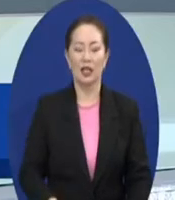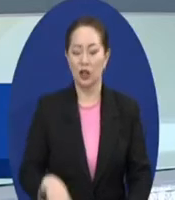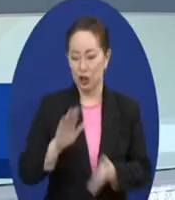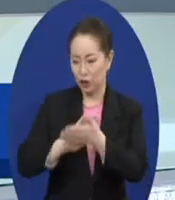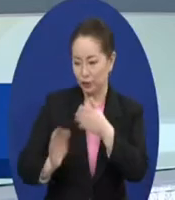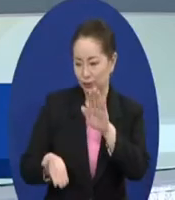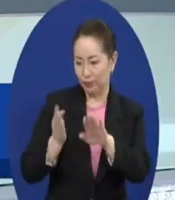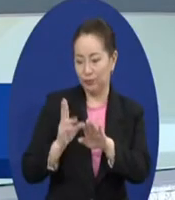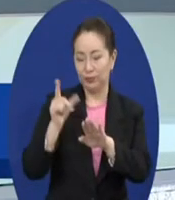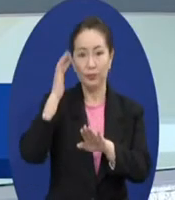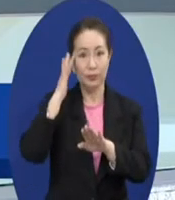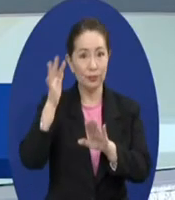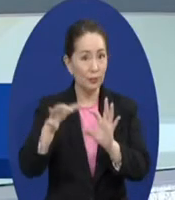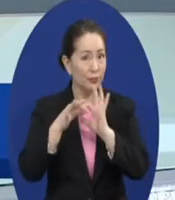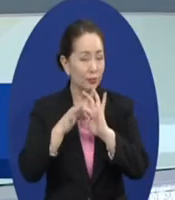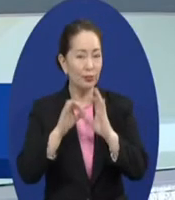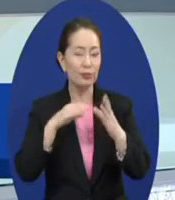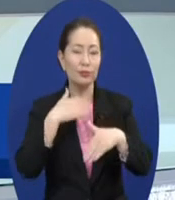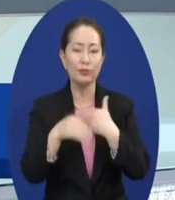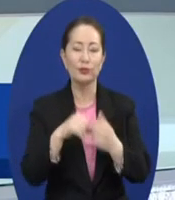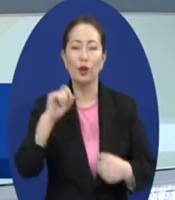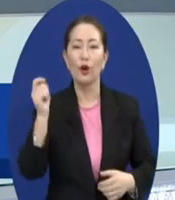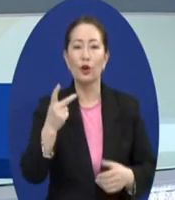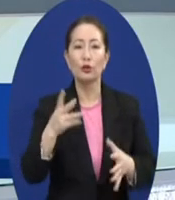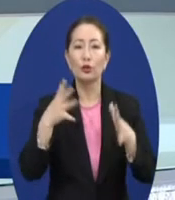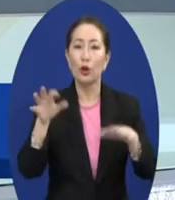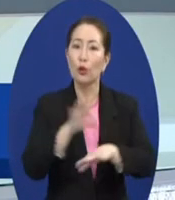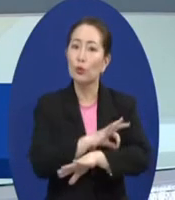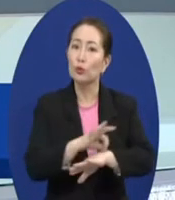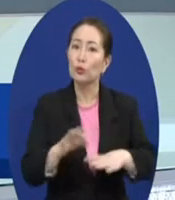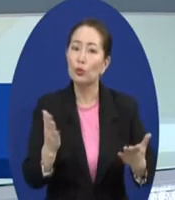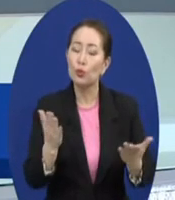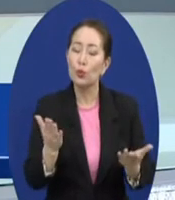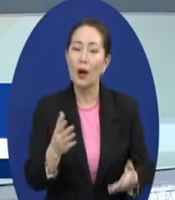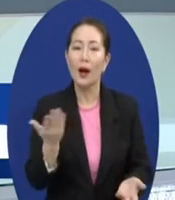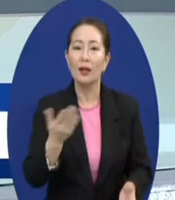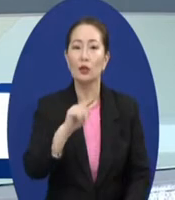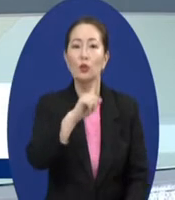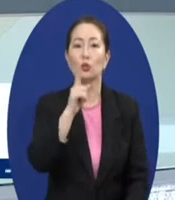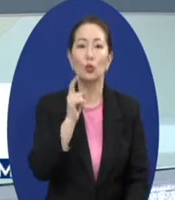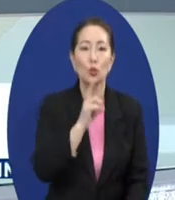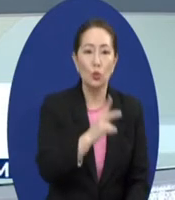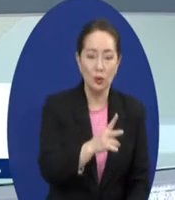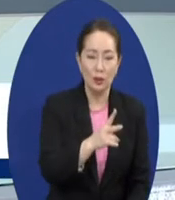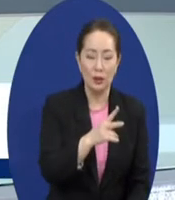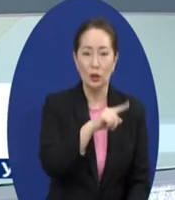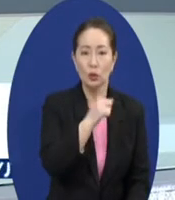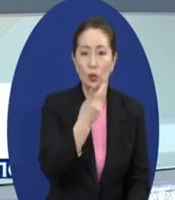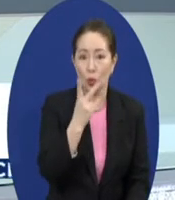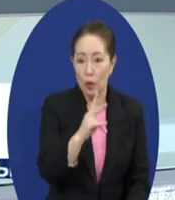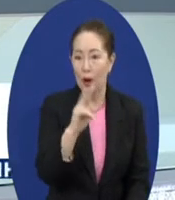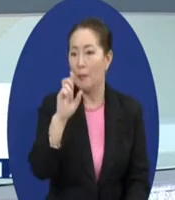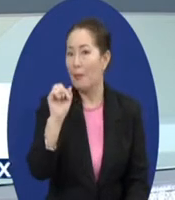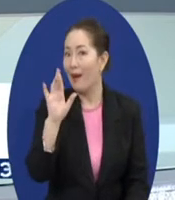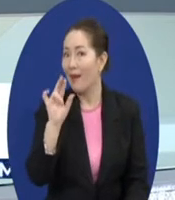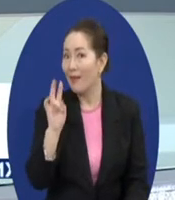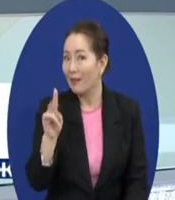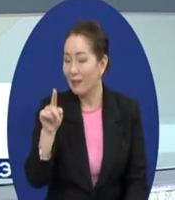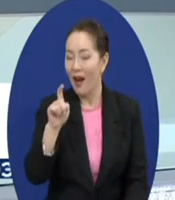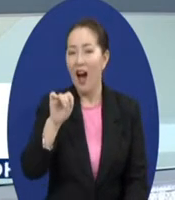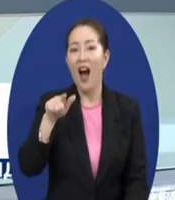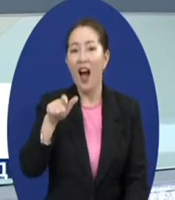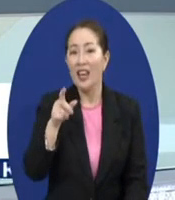Тэгэхээр шин сэргэлтийн бодлогын хүрээнд хэрэгжүүлж байгаа хоёр дахь томоохон төсөл болох Зүүн Баян Ханги чиглэлийн 226 км төмөр замын бүтээн